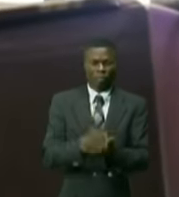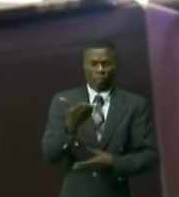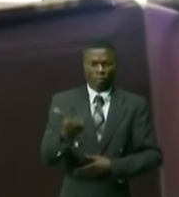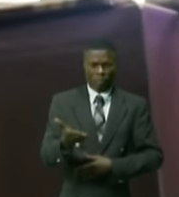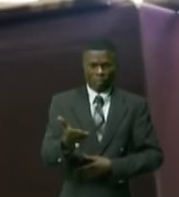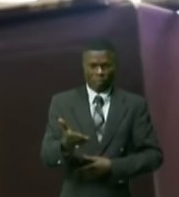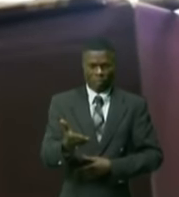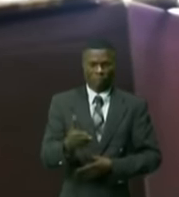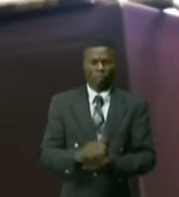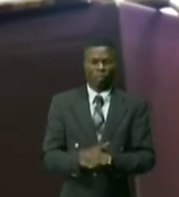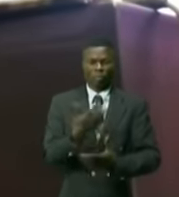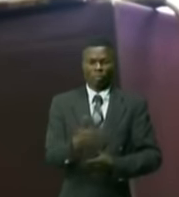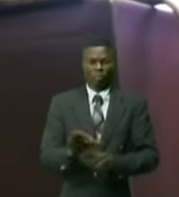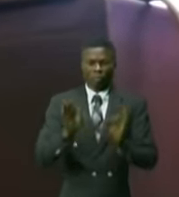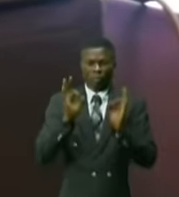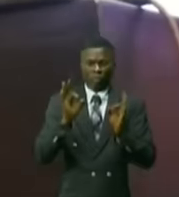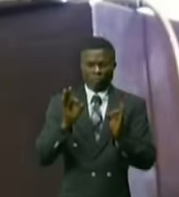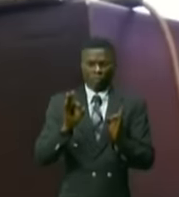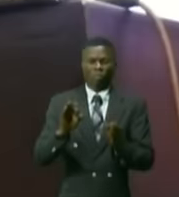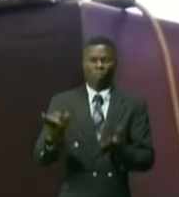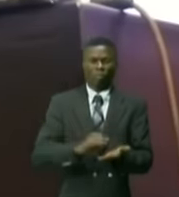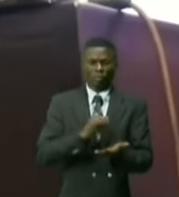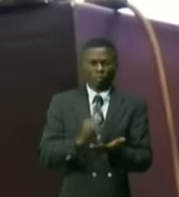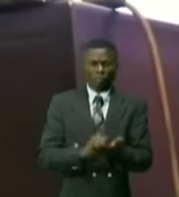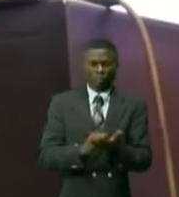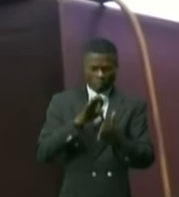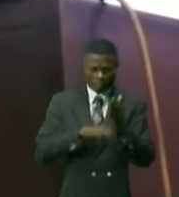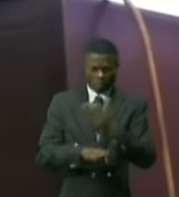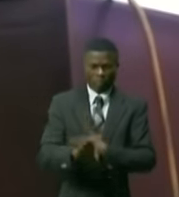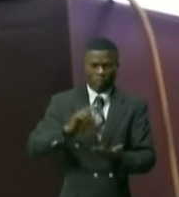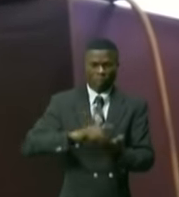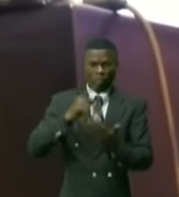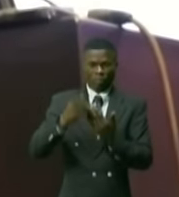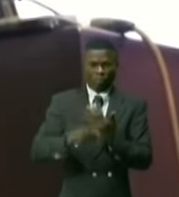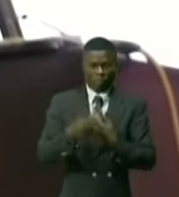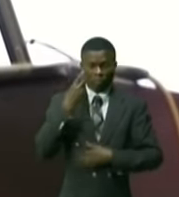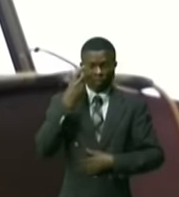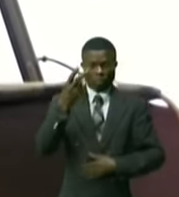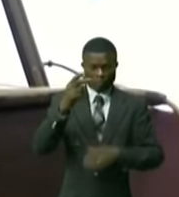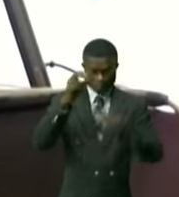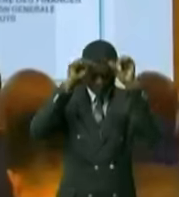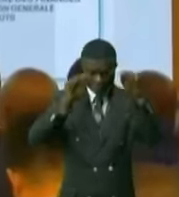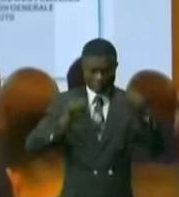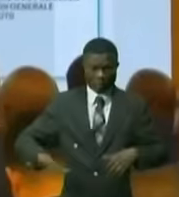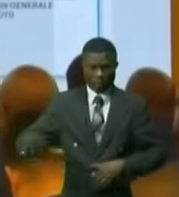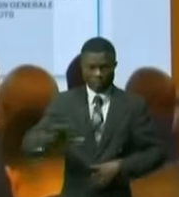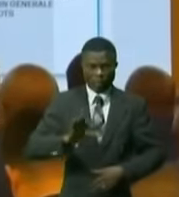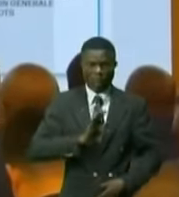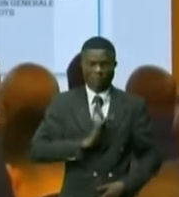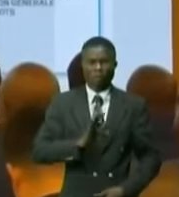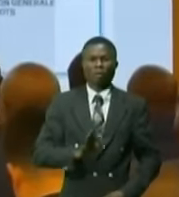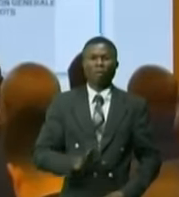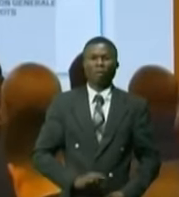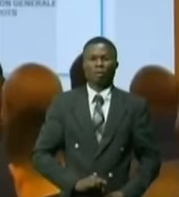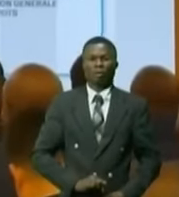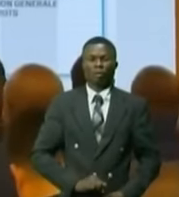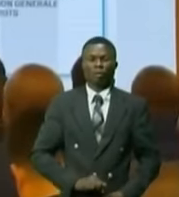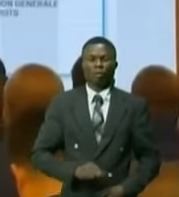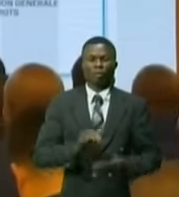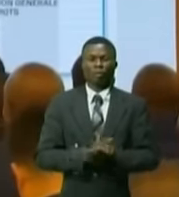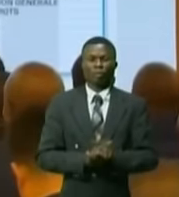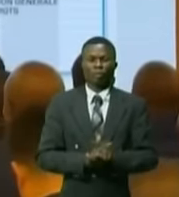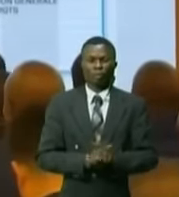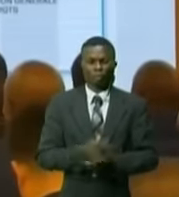valeur cette innovation fiscale qui s'inscrit dans les cadres de la vision du président de la République Félix-Antoine Tshisekedi